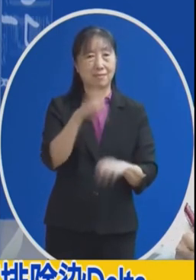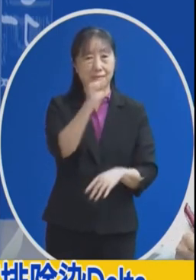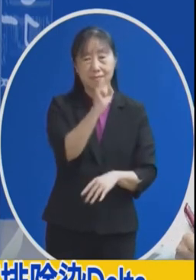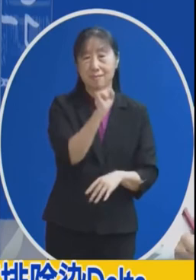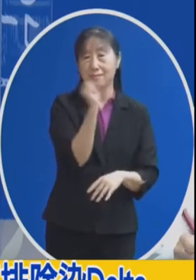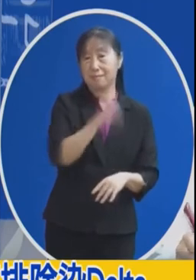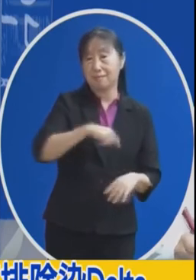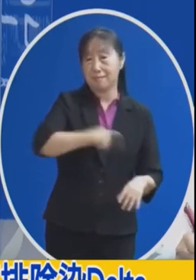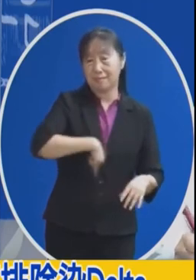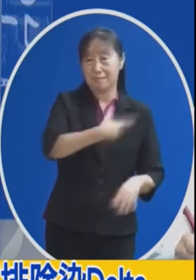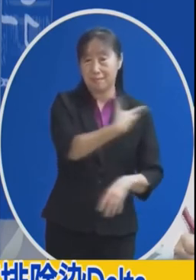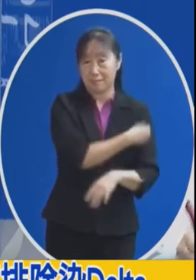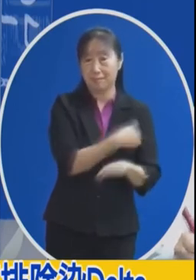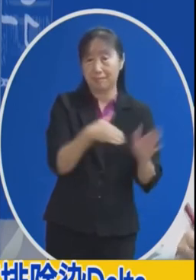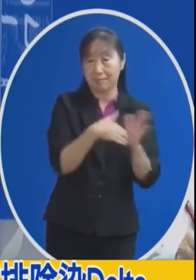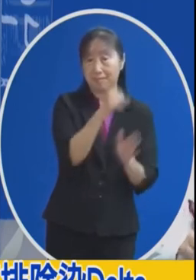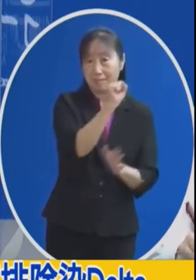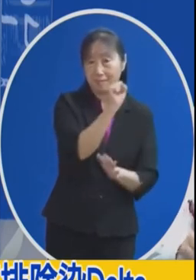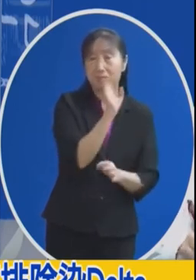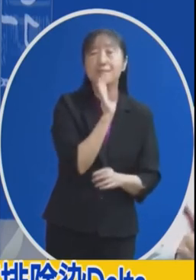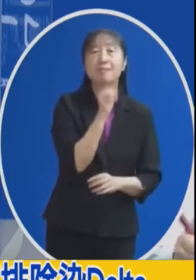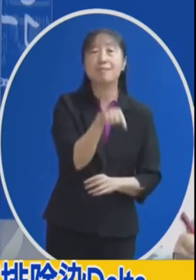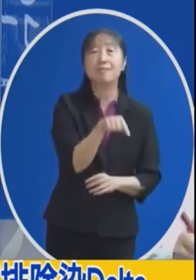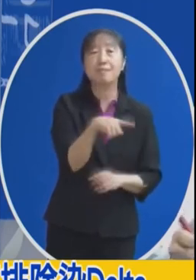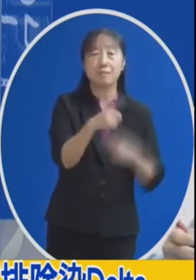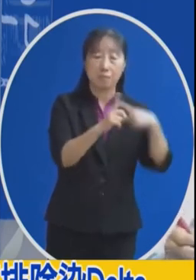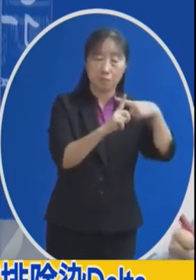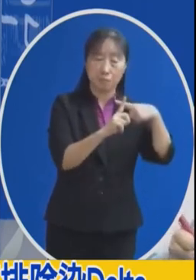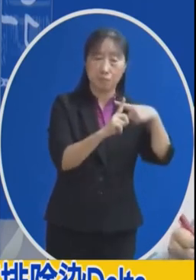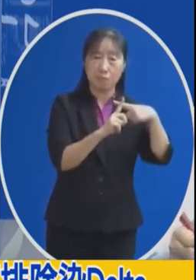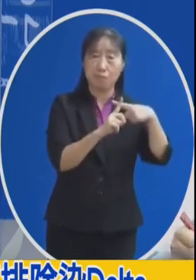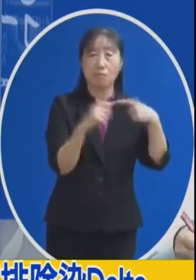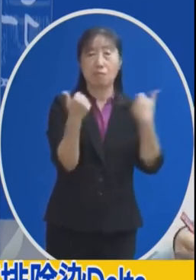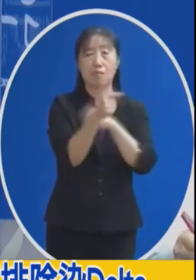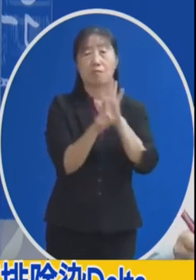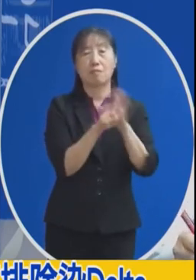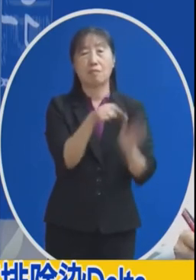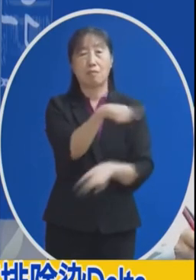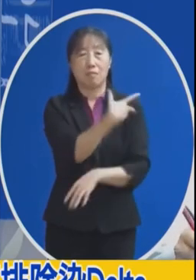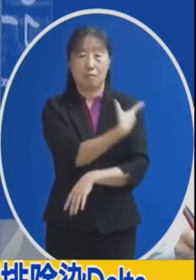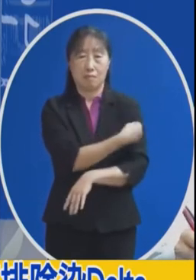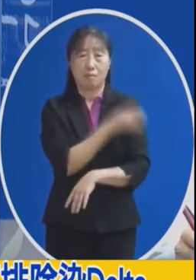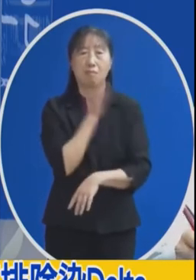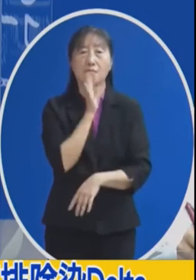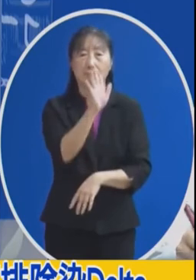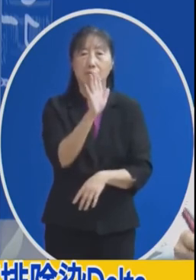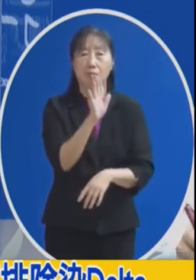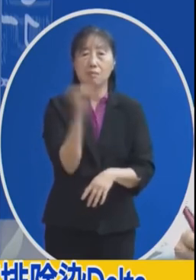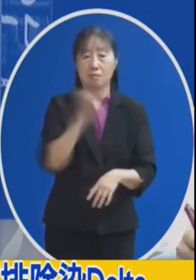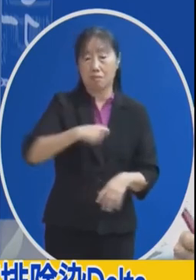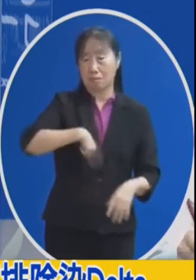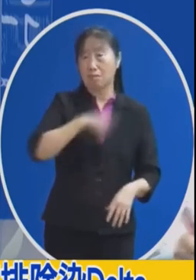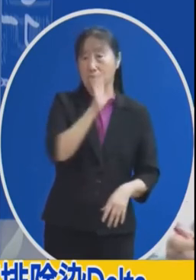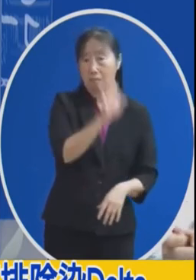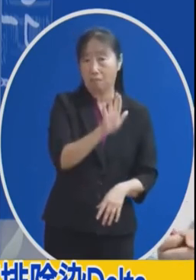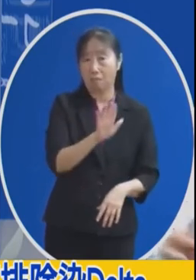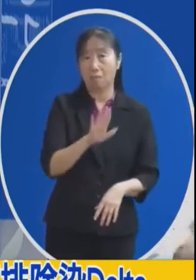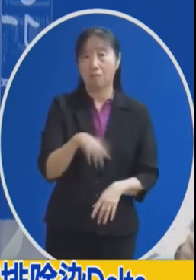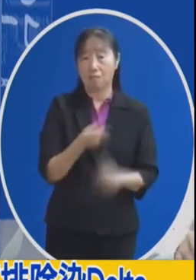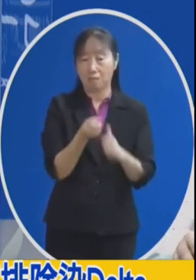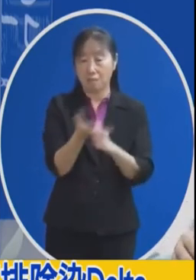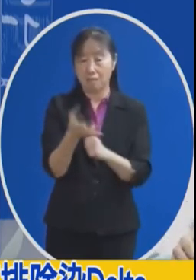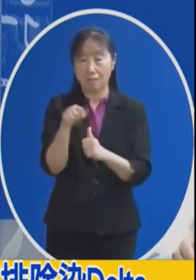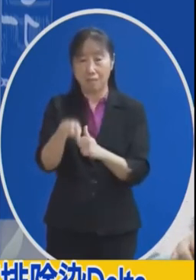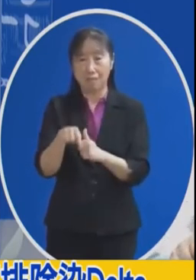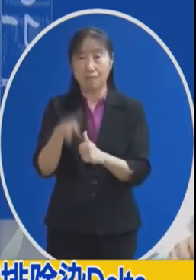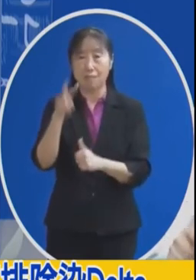抗体，就是打疫苗之后产生的 S 抗体是阳性，这个就表示疫苗还是有产生抗体。那另外感染所产